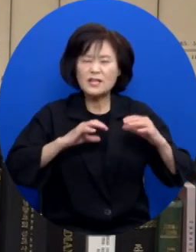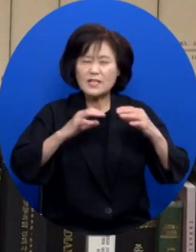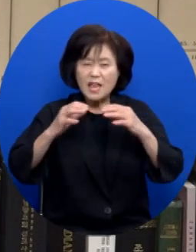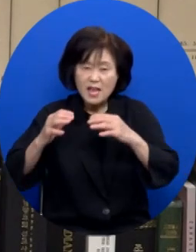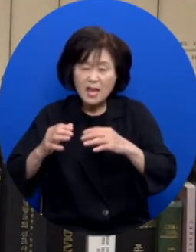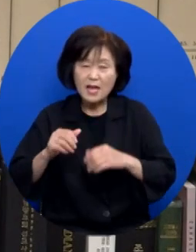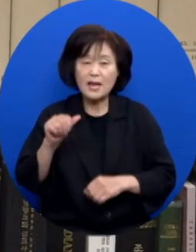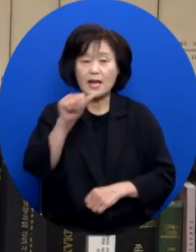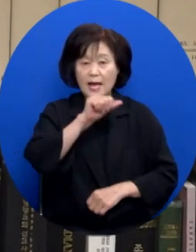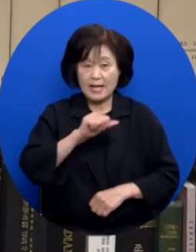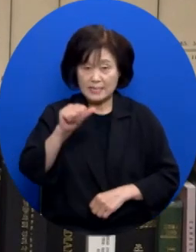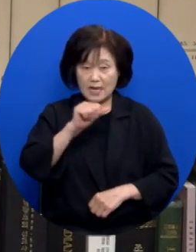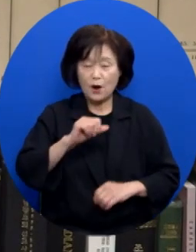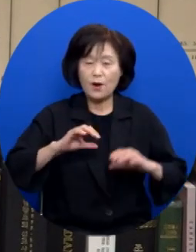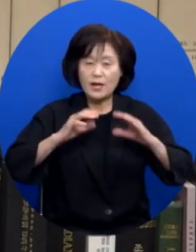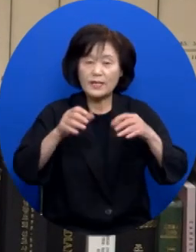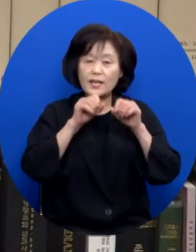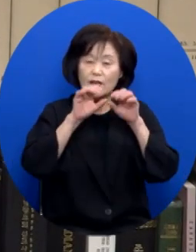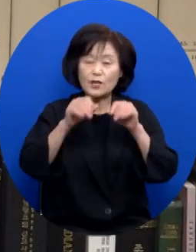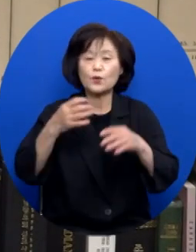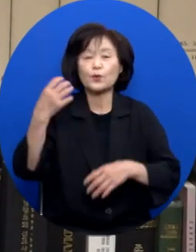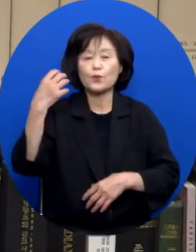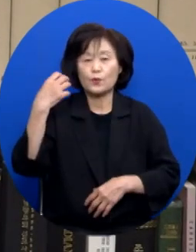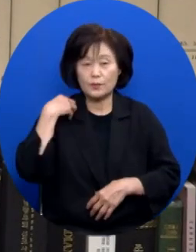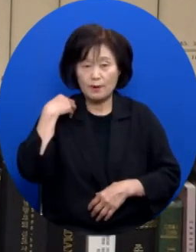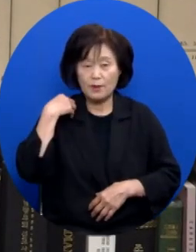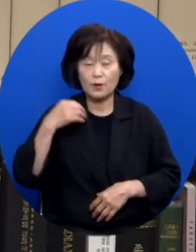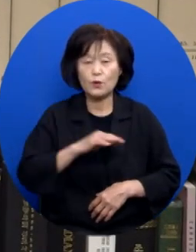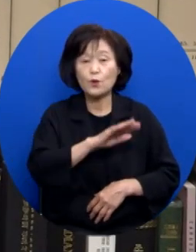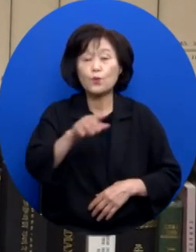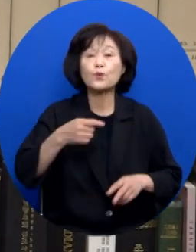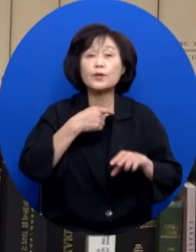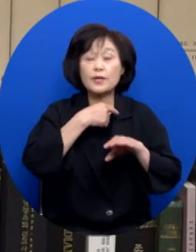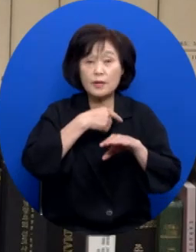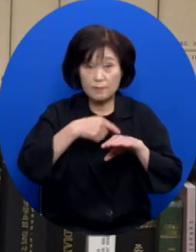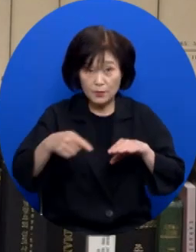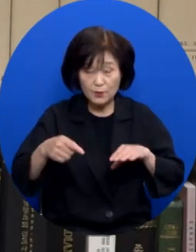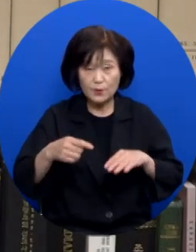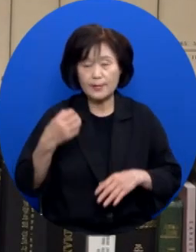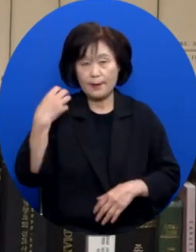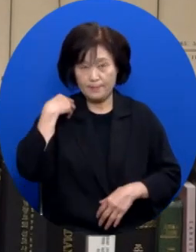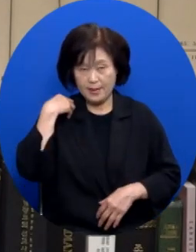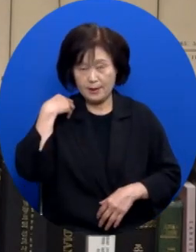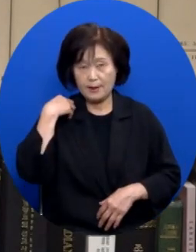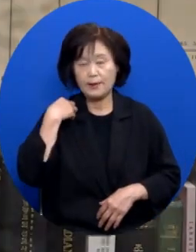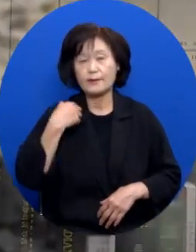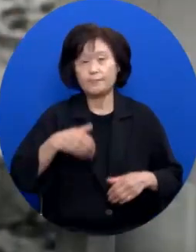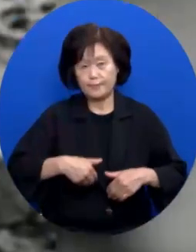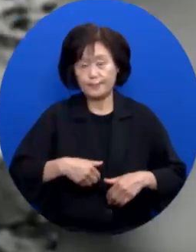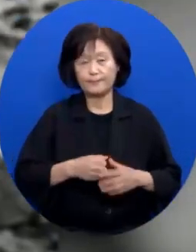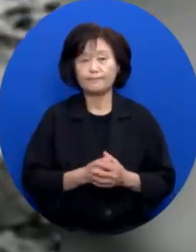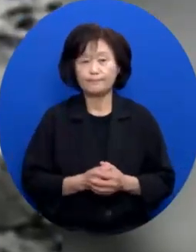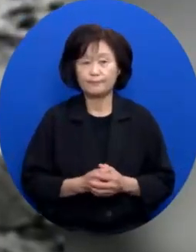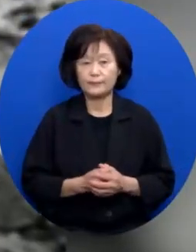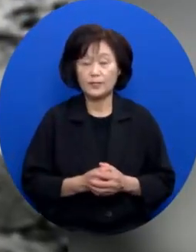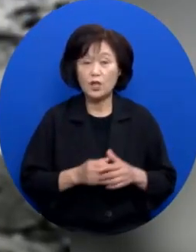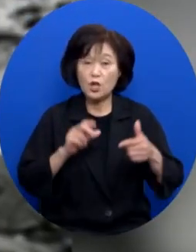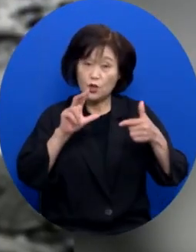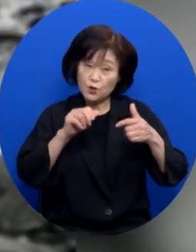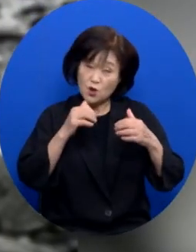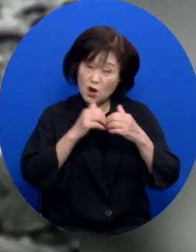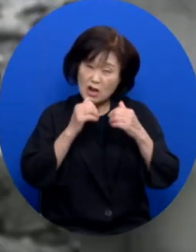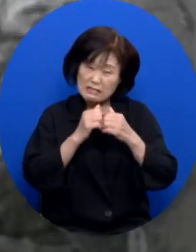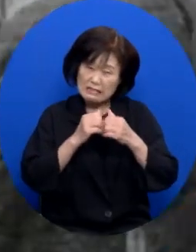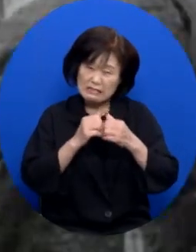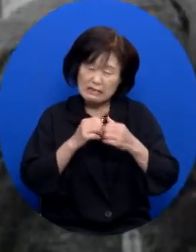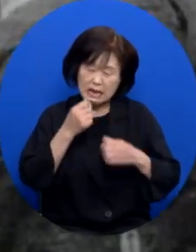전세 그 아시아와 세계선교 사명을 우리민족이 감당해야 한다고 생각합니다 전쟁의